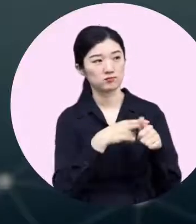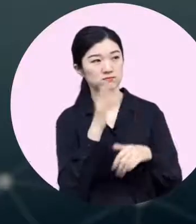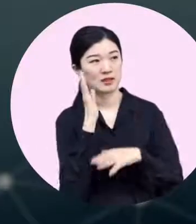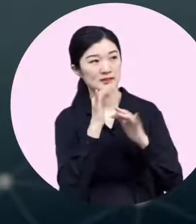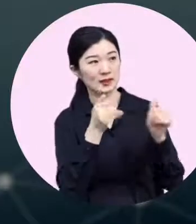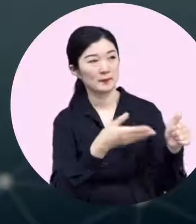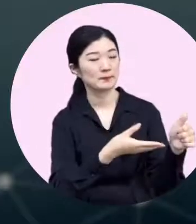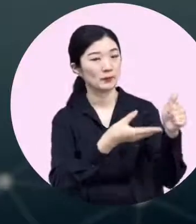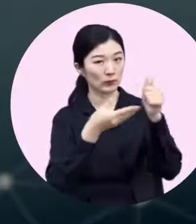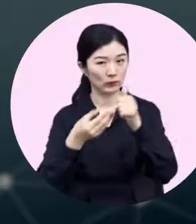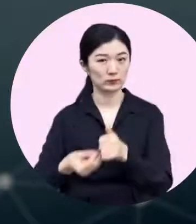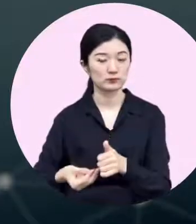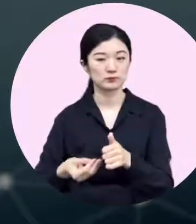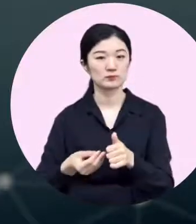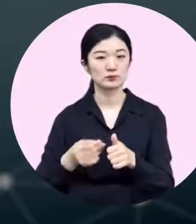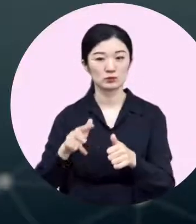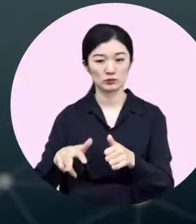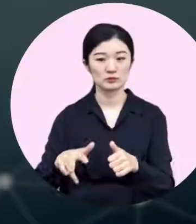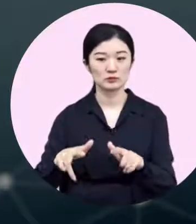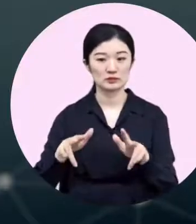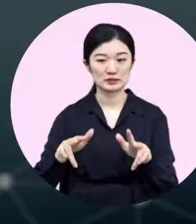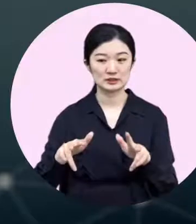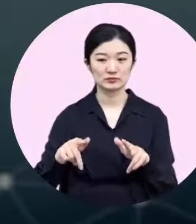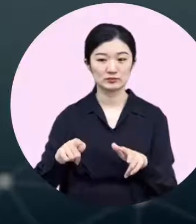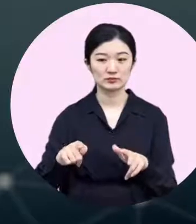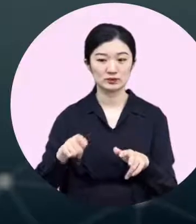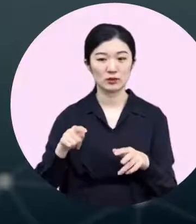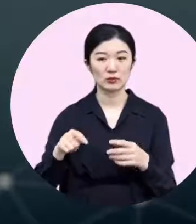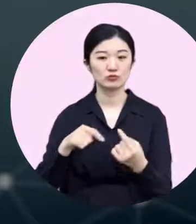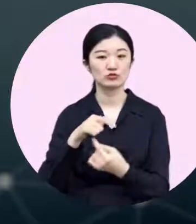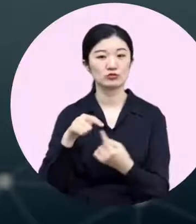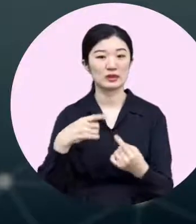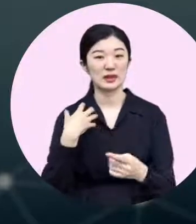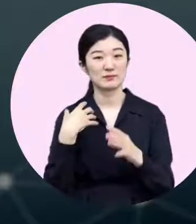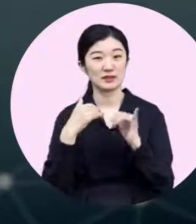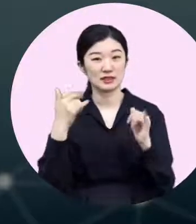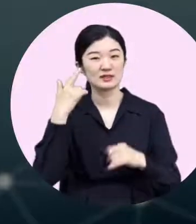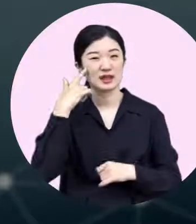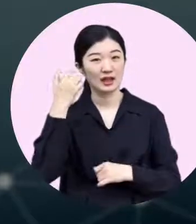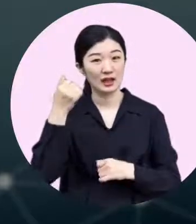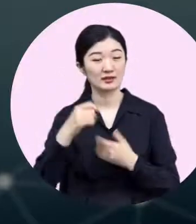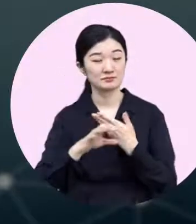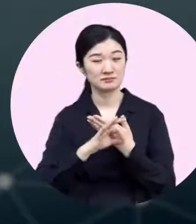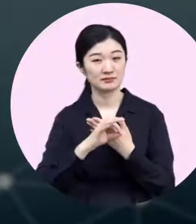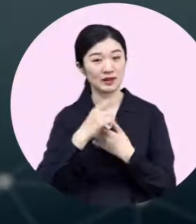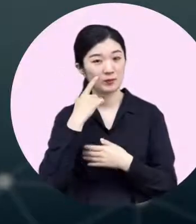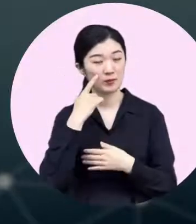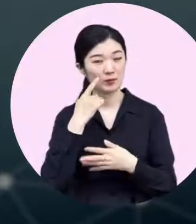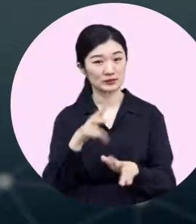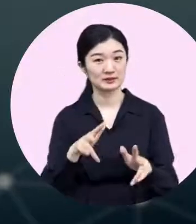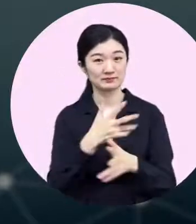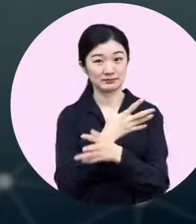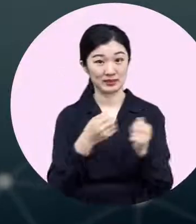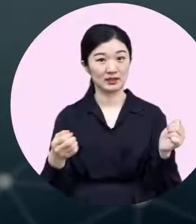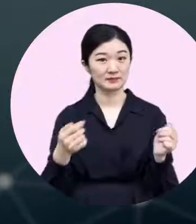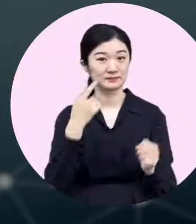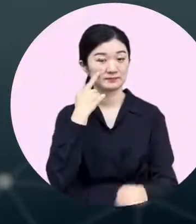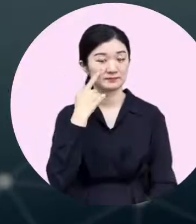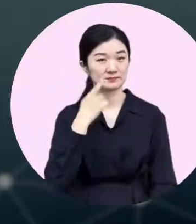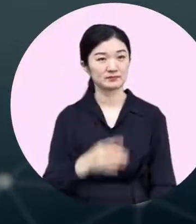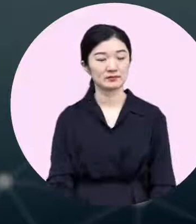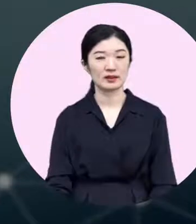여러분이 직접 이 교육을 주관하는 담당자다. 이렇게 제가 가정을 하고 한번 회의를 예약을 한번 해볼게요.